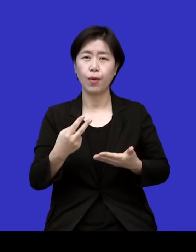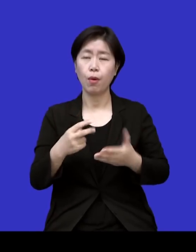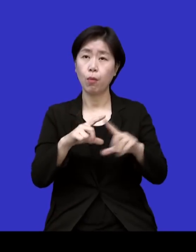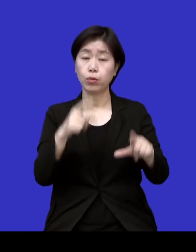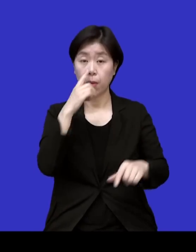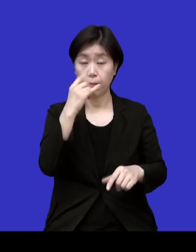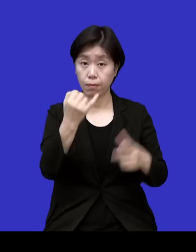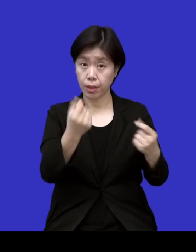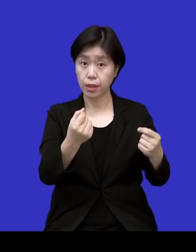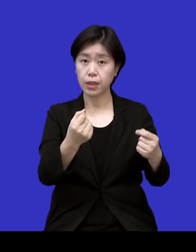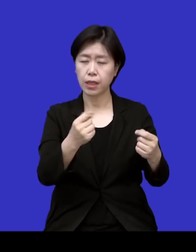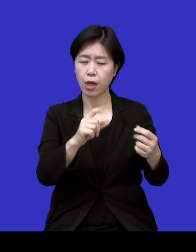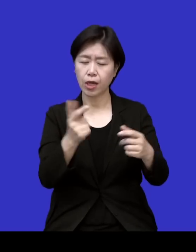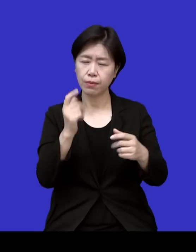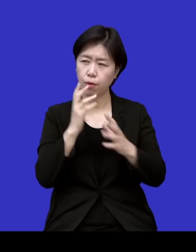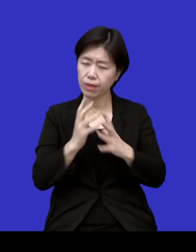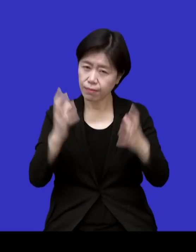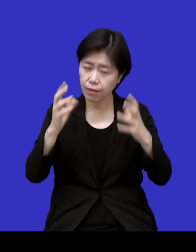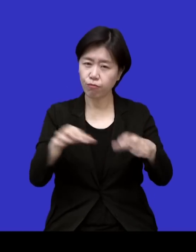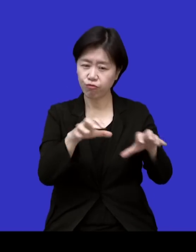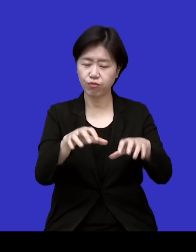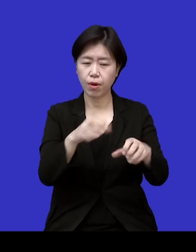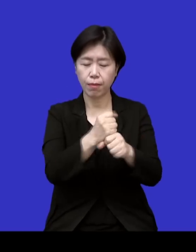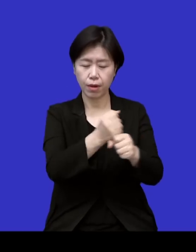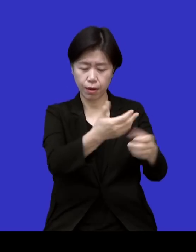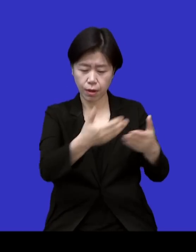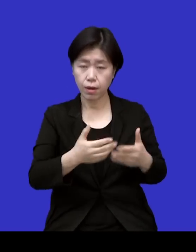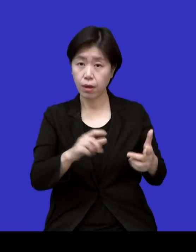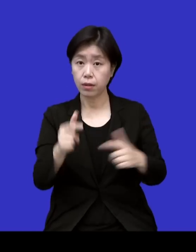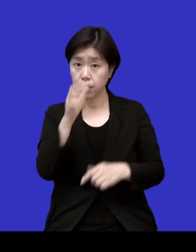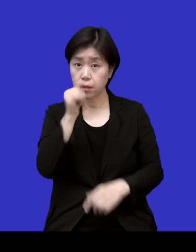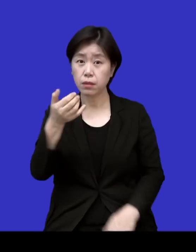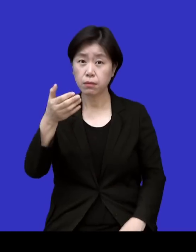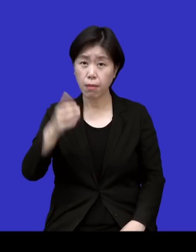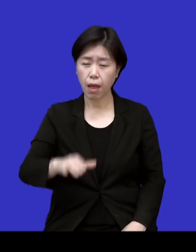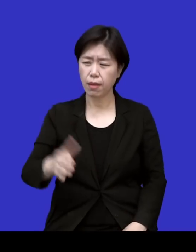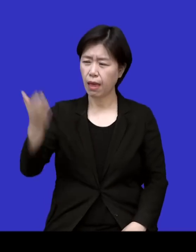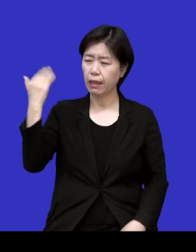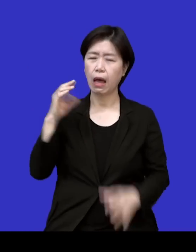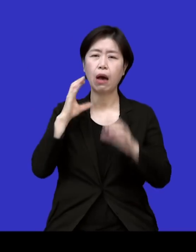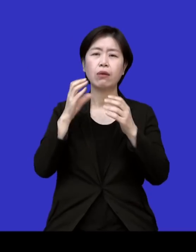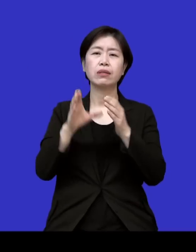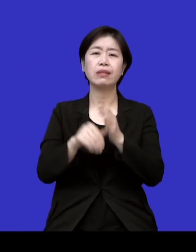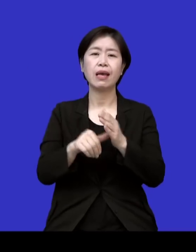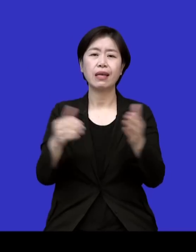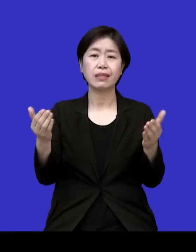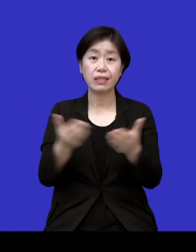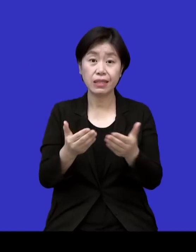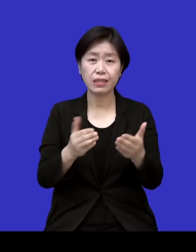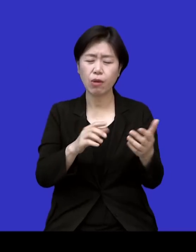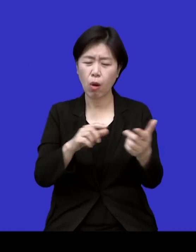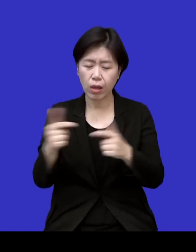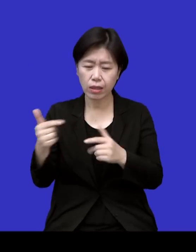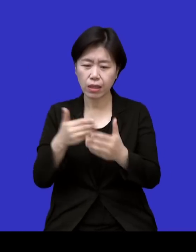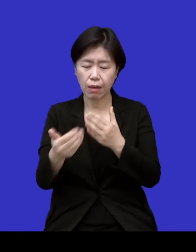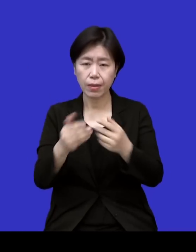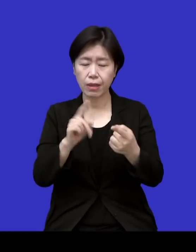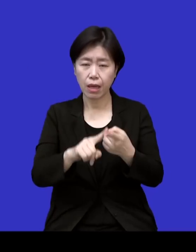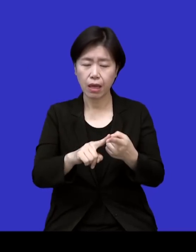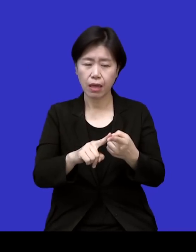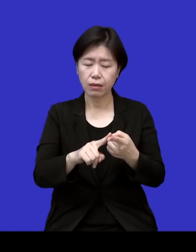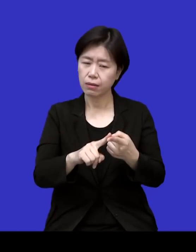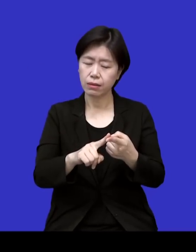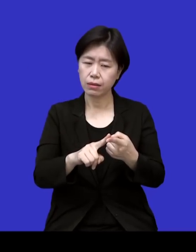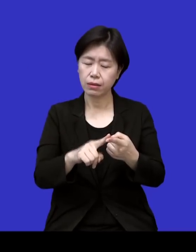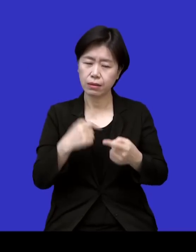수 있는 거를. 그렇지만 그 어렸을 적의 일들은 사과를 안 하시더라고요. 제가 이런 것 때문에 힘들었다고 말을